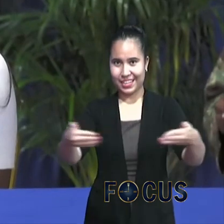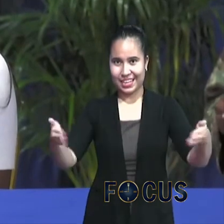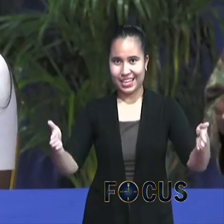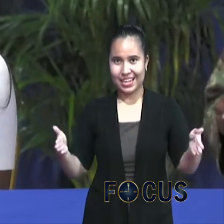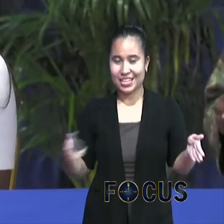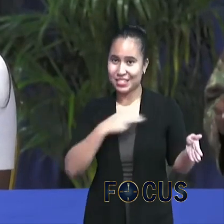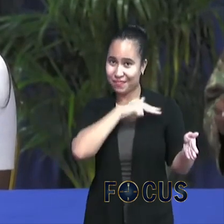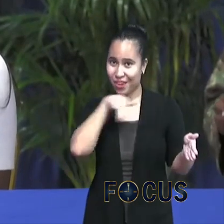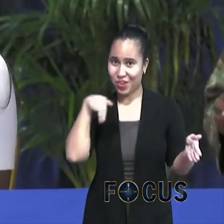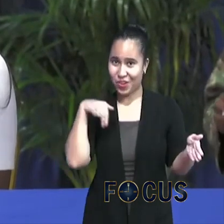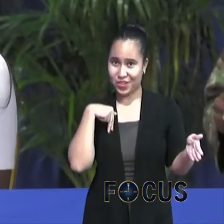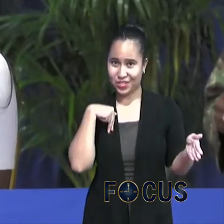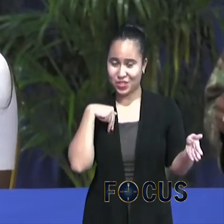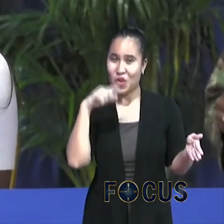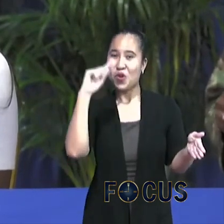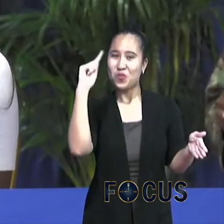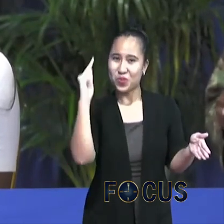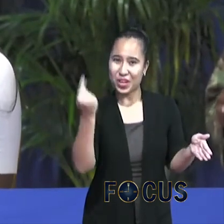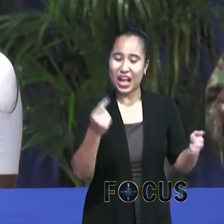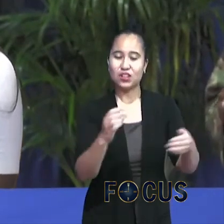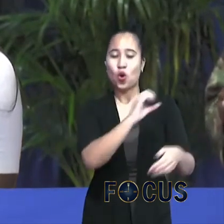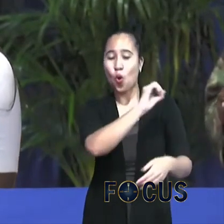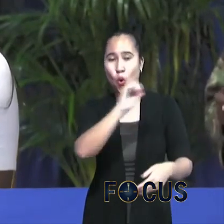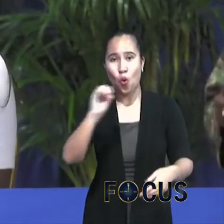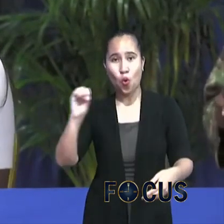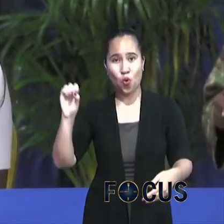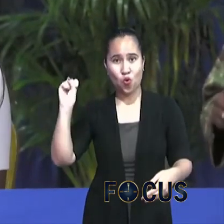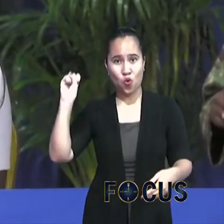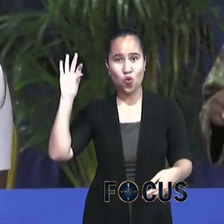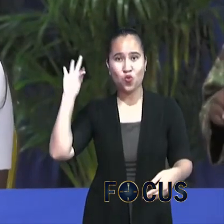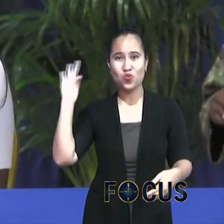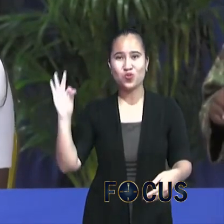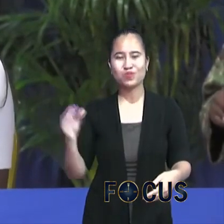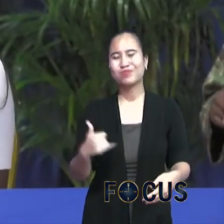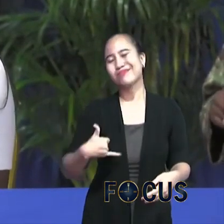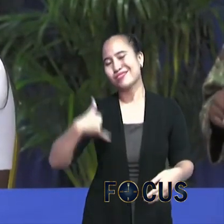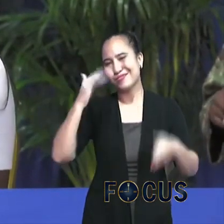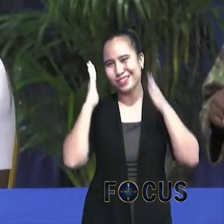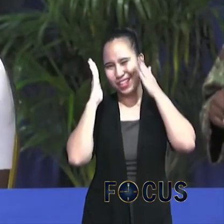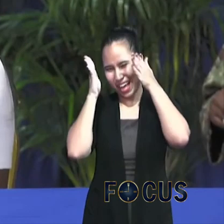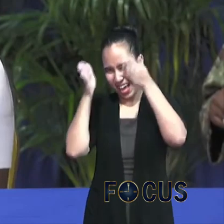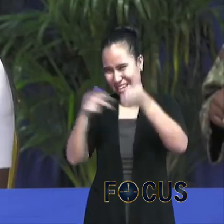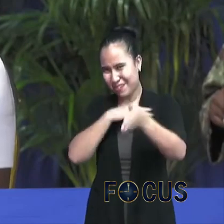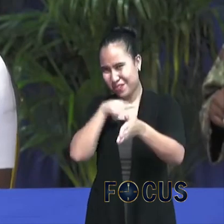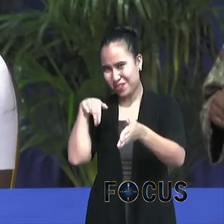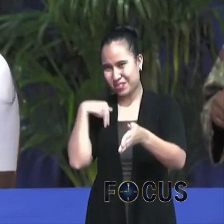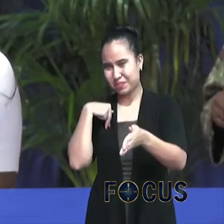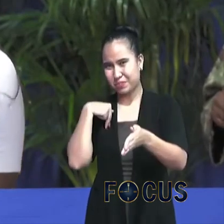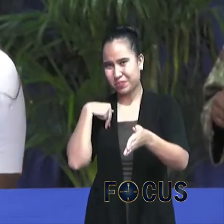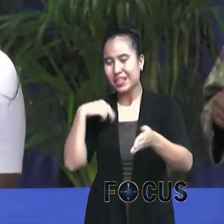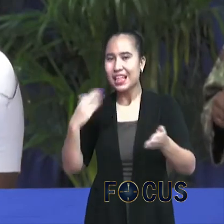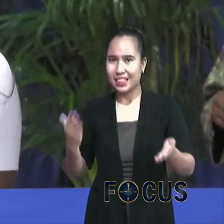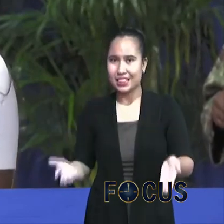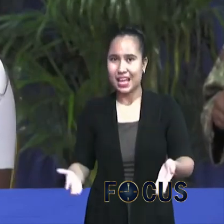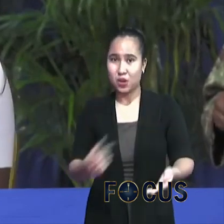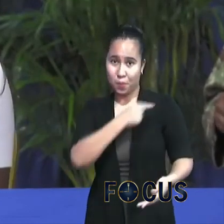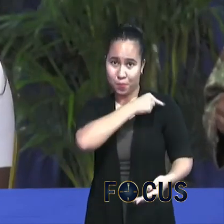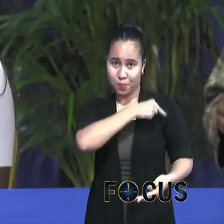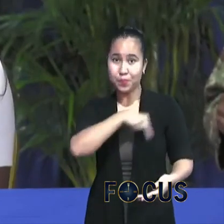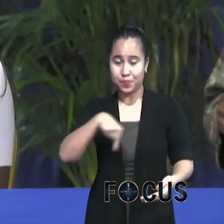van ons en met name onze oostgrens heeft heel veel aandacht van ons gevraagd. Vandaar dat de president dus gelanceerd heeft